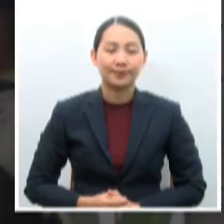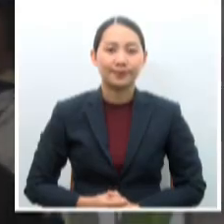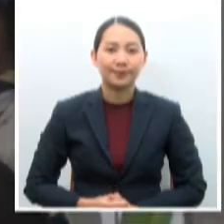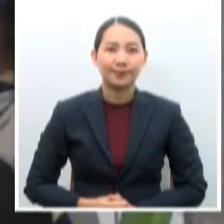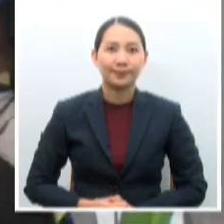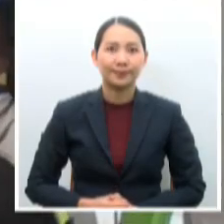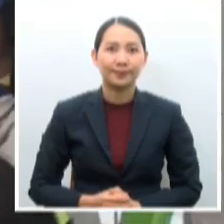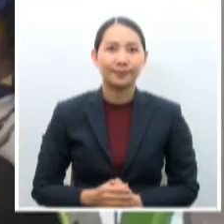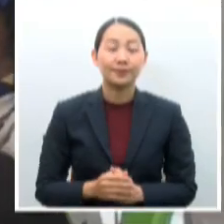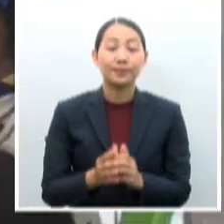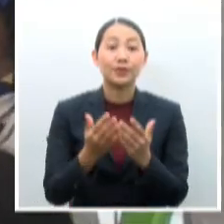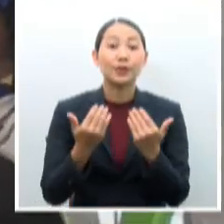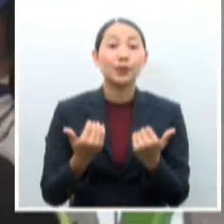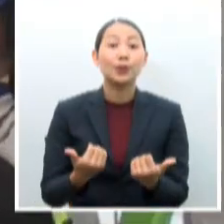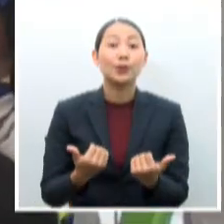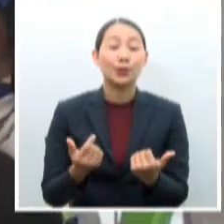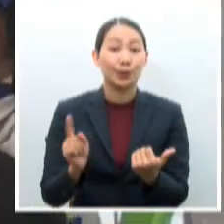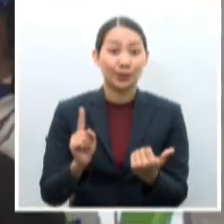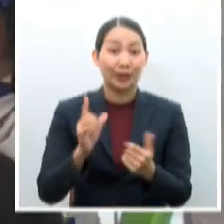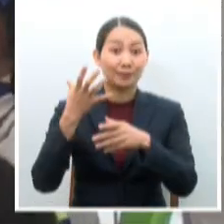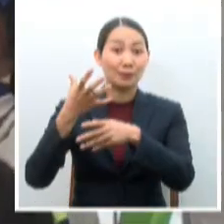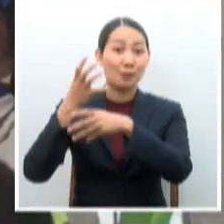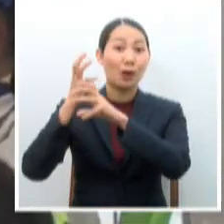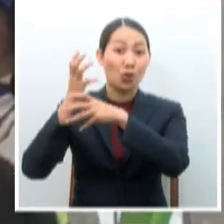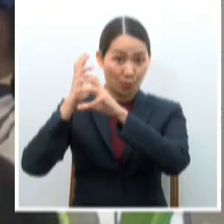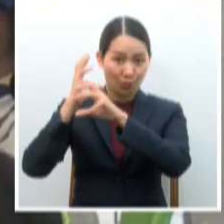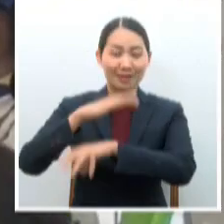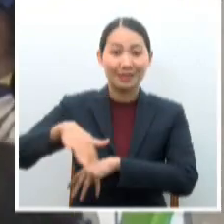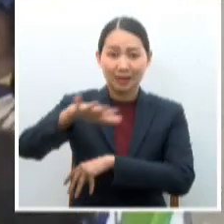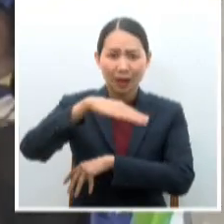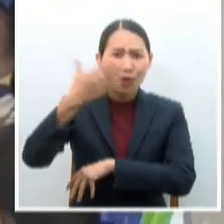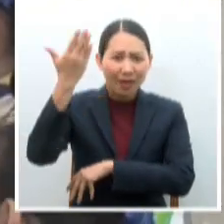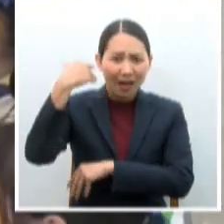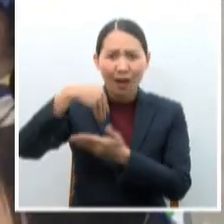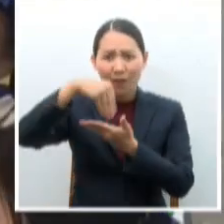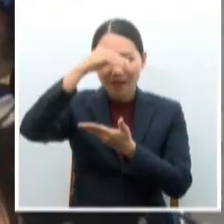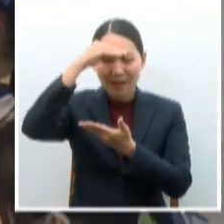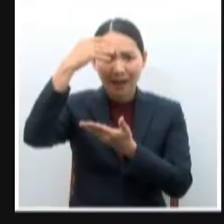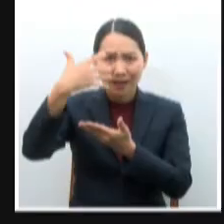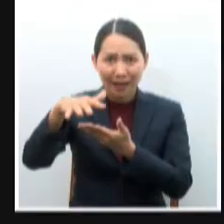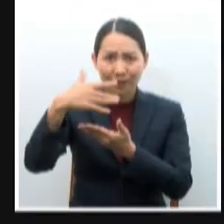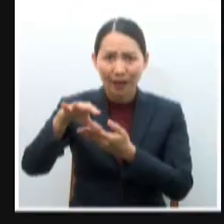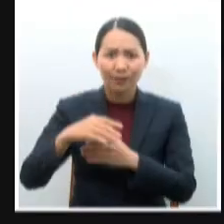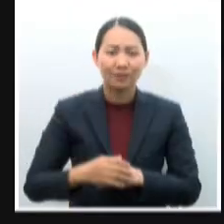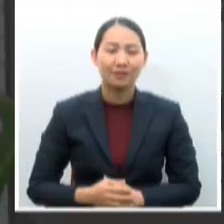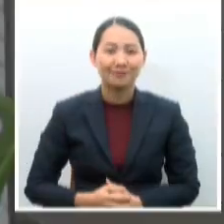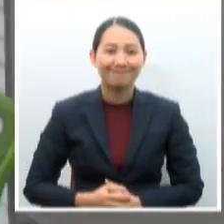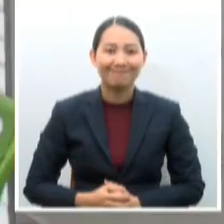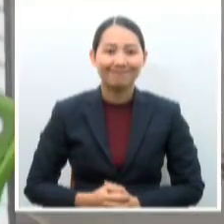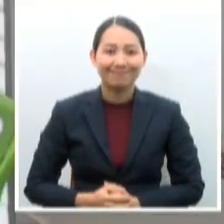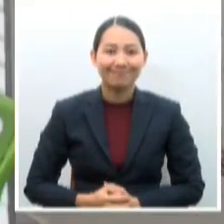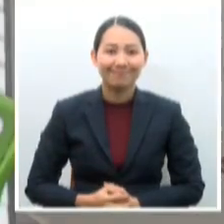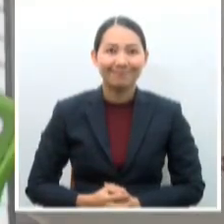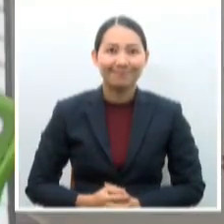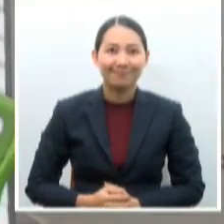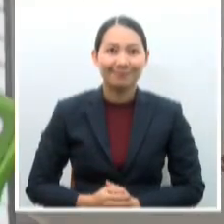เดี๋ยววันนี้นะเราจะมาทบทวนเรื่องที่เราเนี่ยเรียนไปแล้วแบบคล่องมากเลยคุณครูให้เ